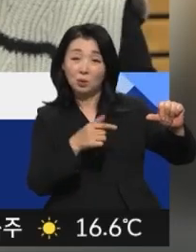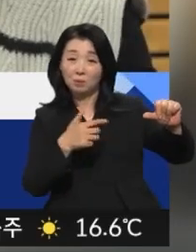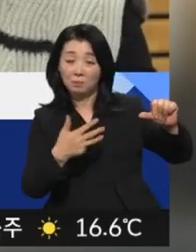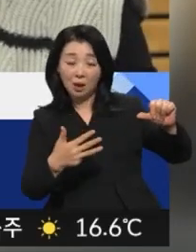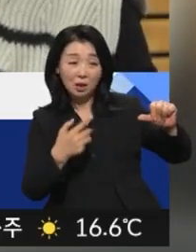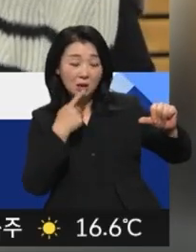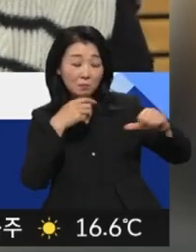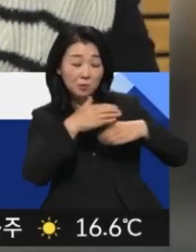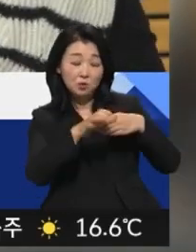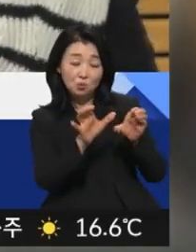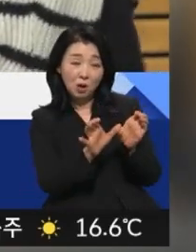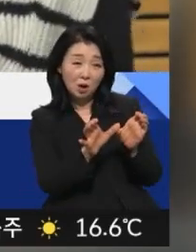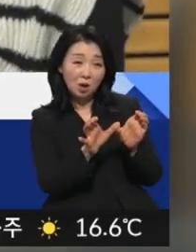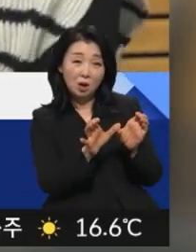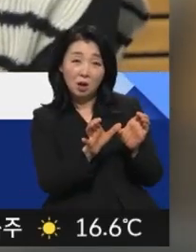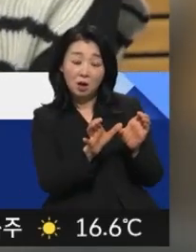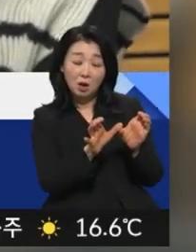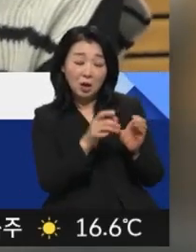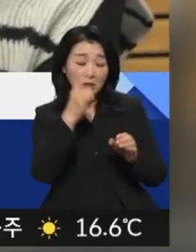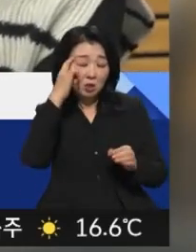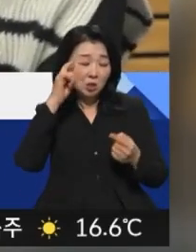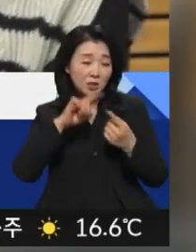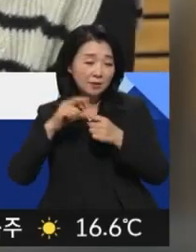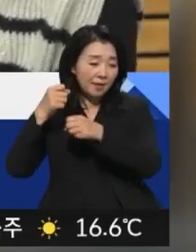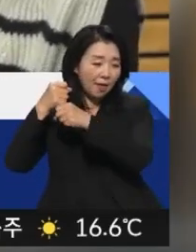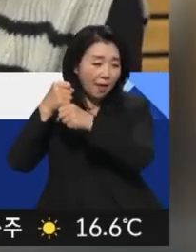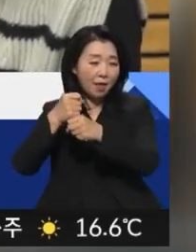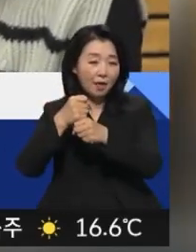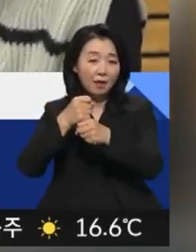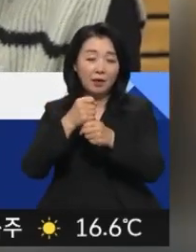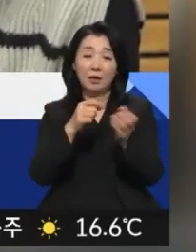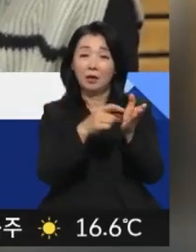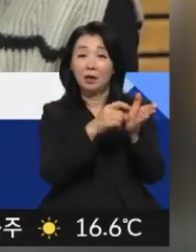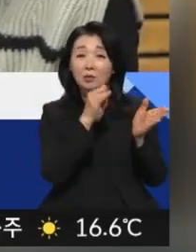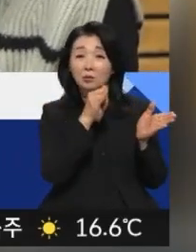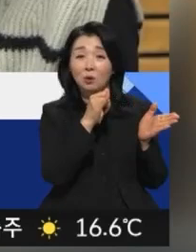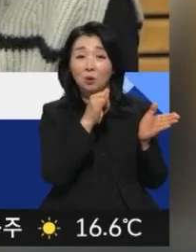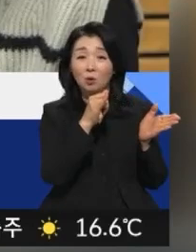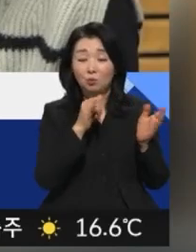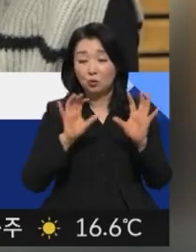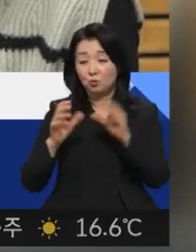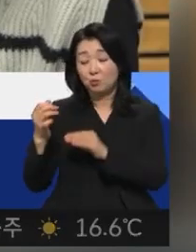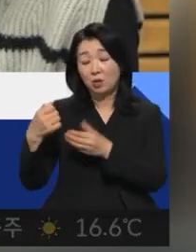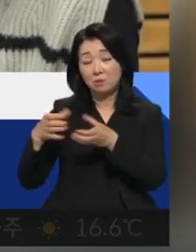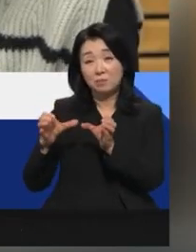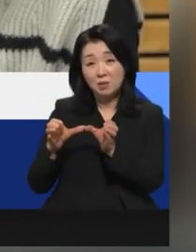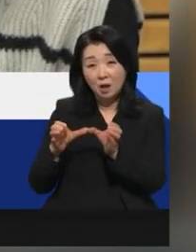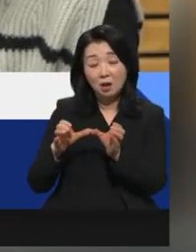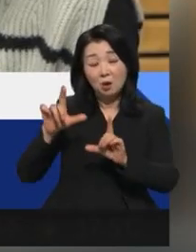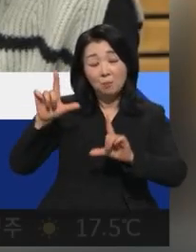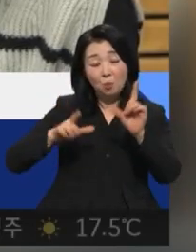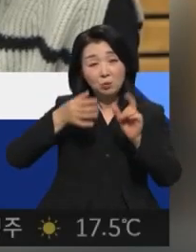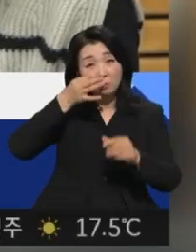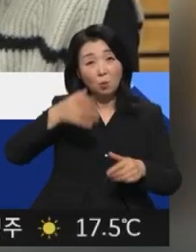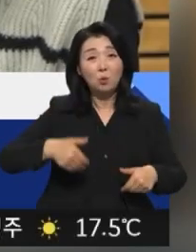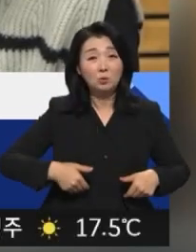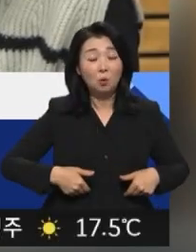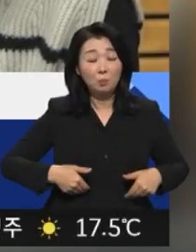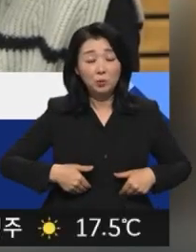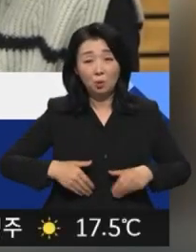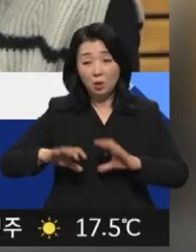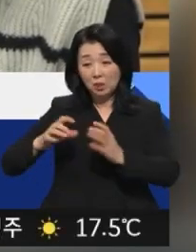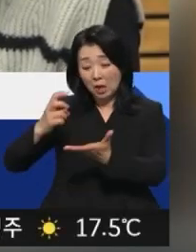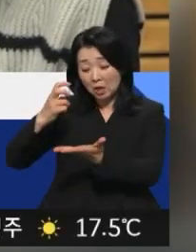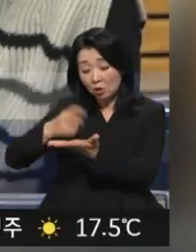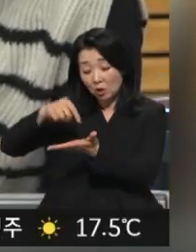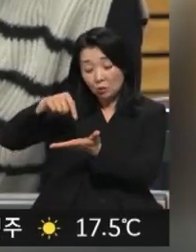민주화 운동 정신을 이어간다고 하는 부분들이 명확하게 적시가 되어 있습니다. 예. 그러니까 우리 당이 어떤 정당인지를 보여주는 당의 강령에 수록되어 있는